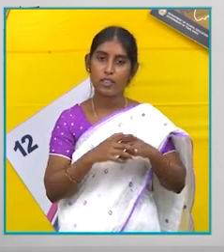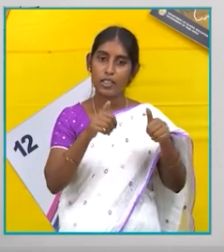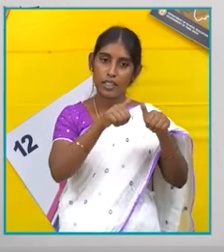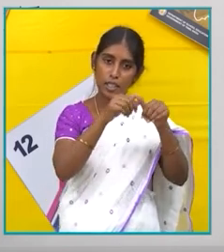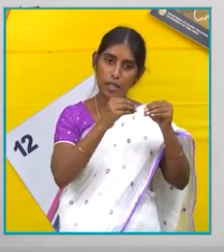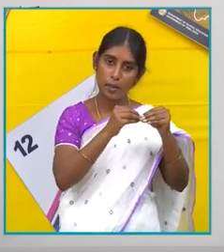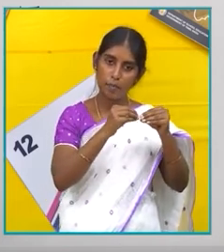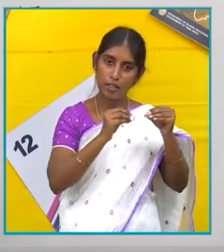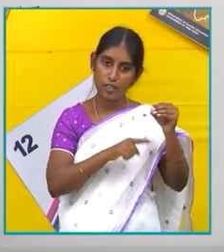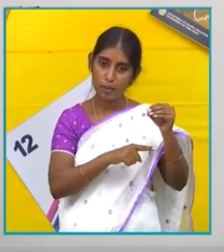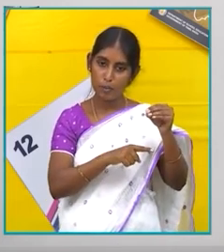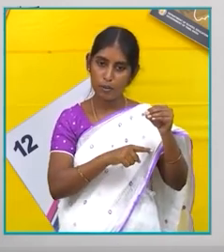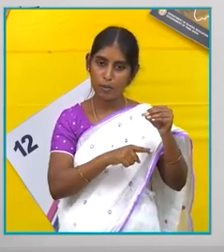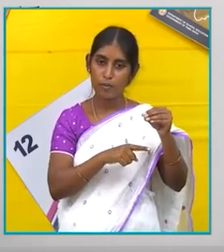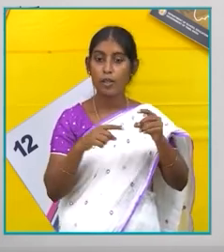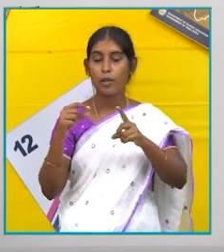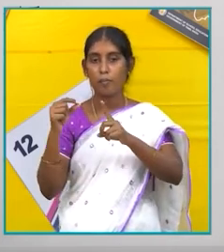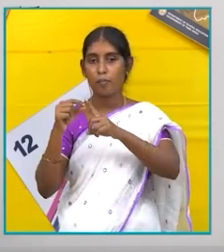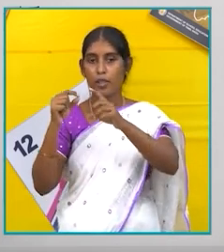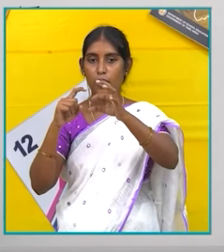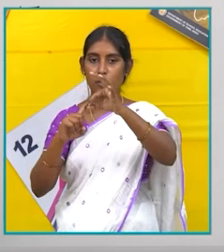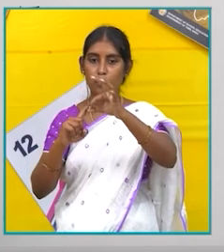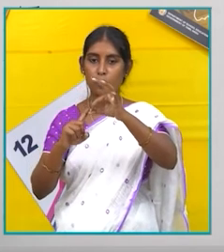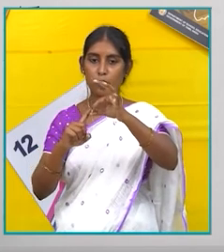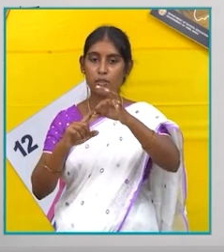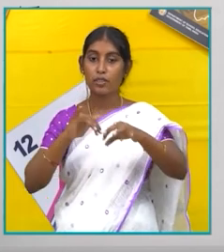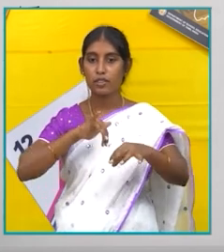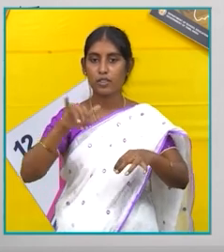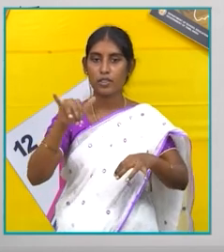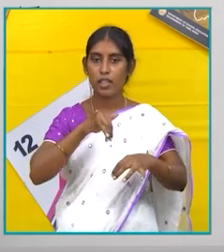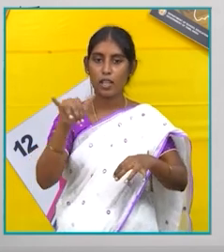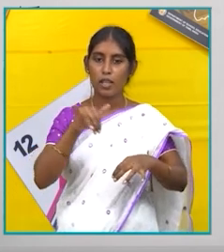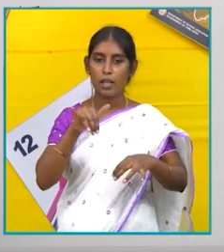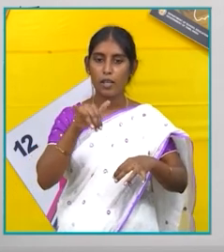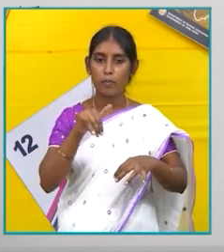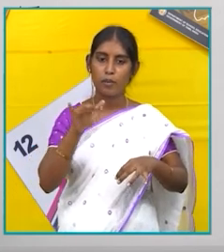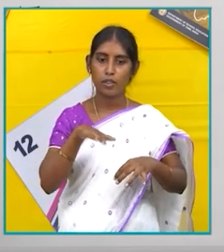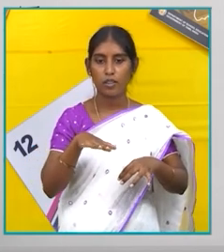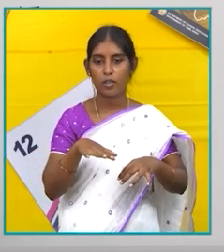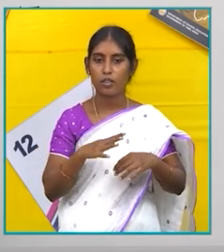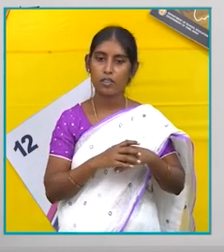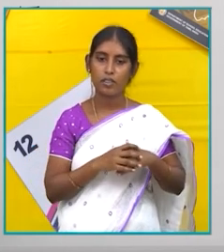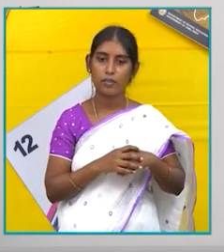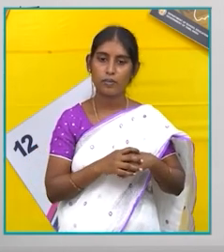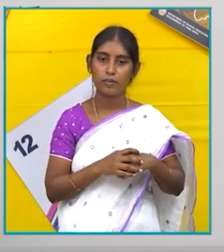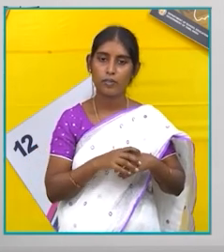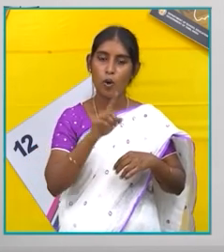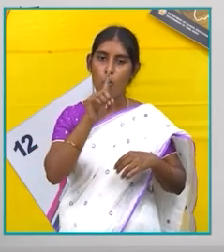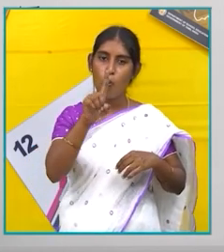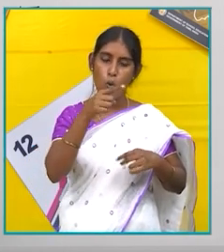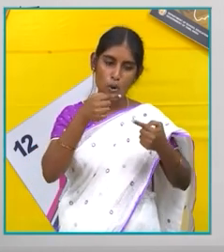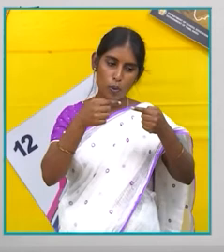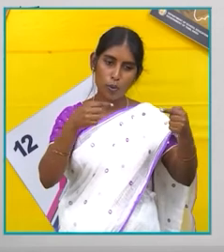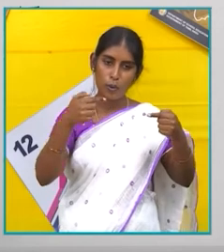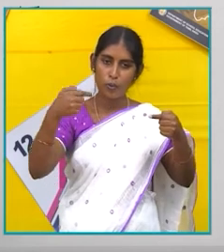பக்கமும் PQRங்கற முக்கோணத்துல PQங்கற பக்கமும் சமமா இருக்குன்னு கொடுத்திருக்காங்க இல்லையா இந்த ஒரு லைன் போட்டிருந்தா அப்படினா என்ன